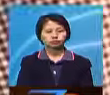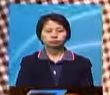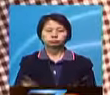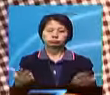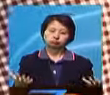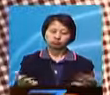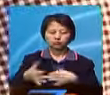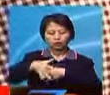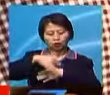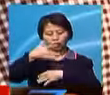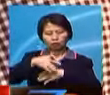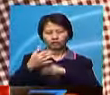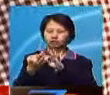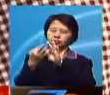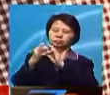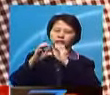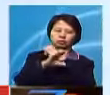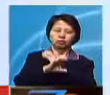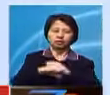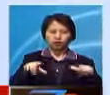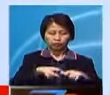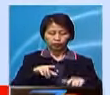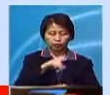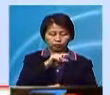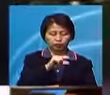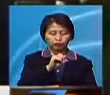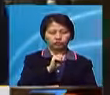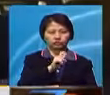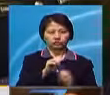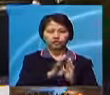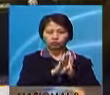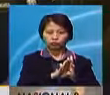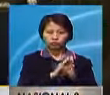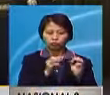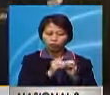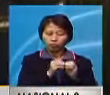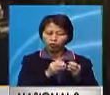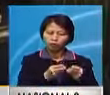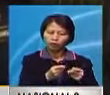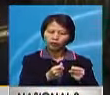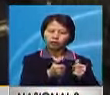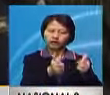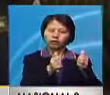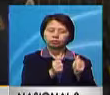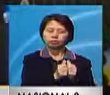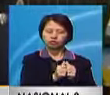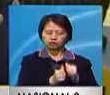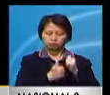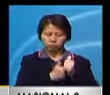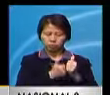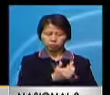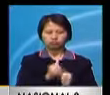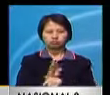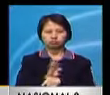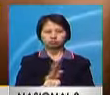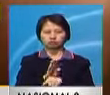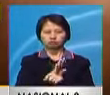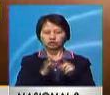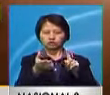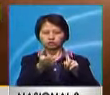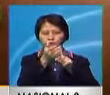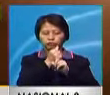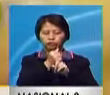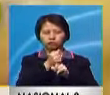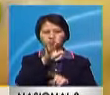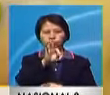Biarpun awalnya berdepan cabaran, pelaksanaan GST terbukti semakin lancar dengan tahap pematuhan peniaga mencapai